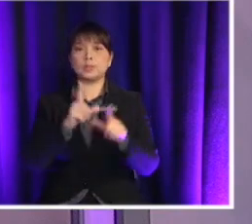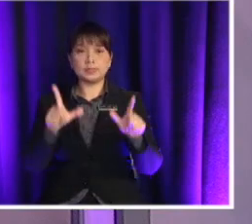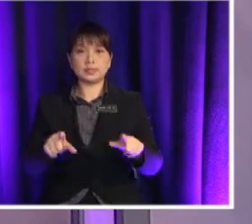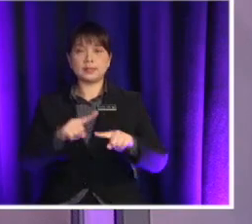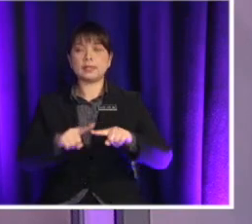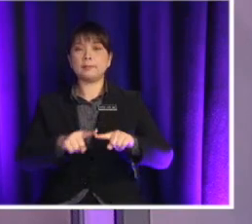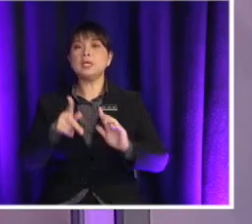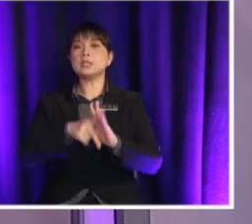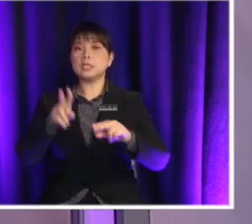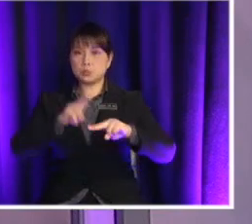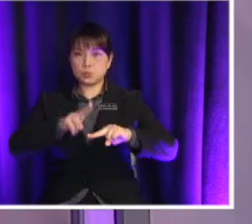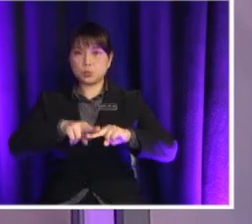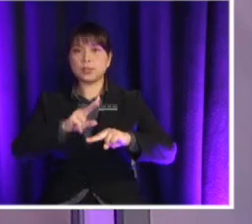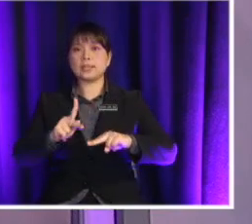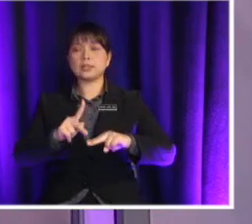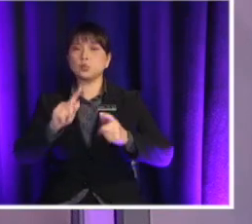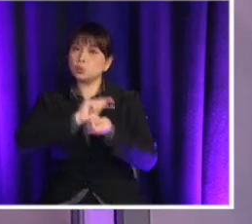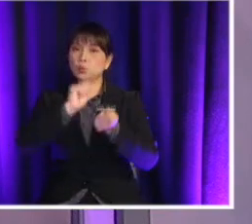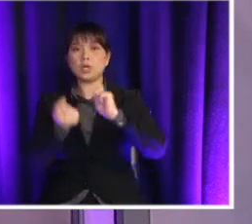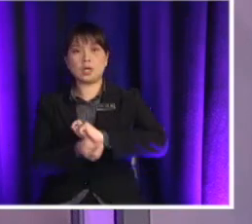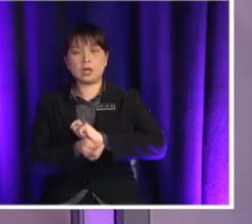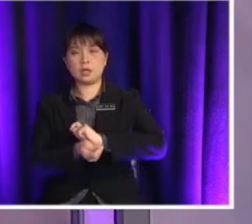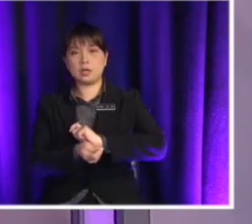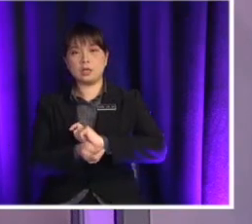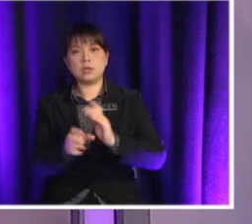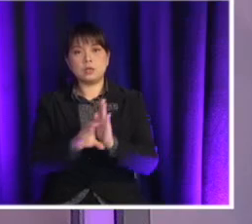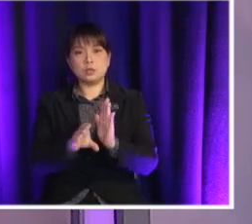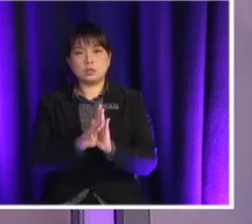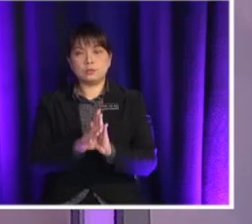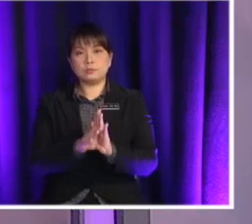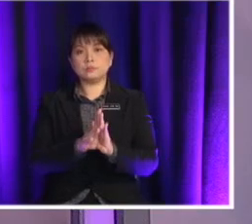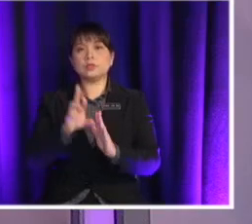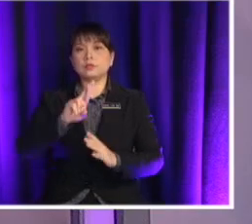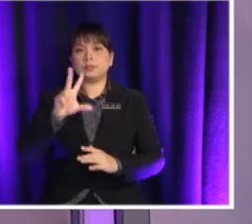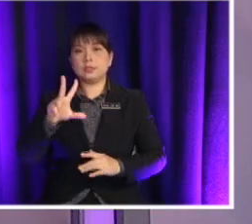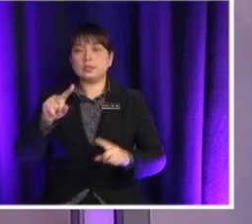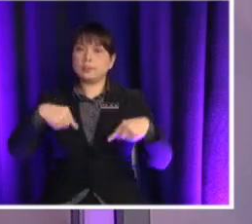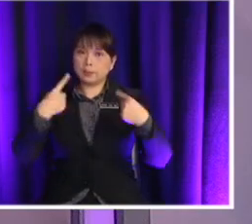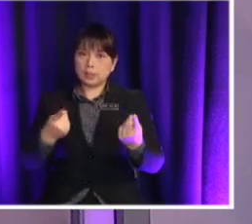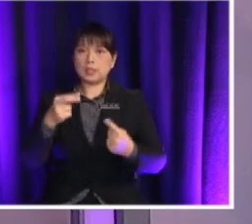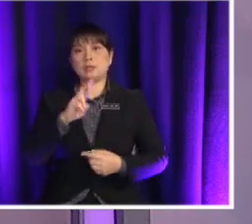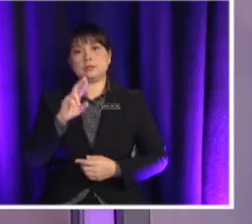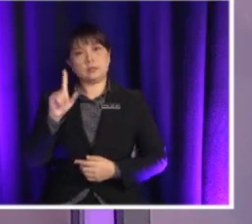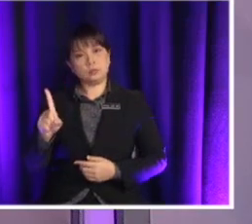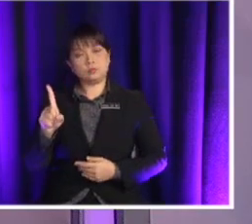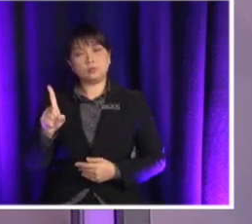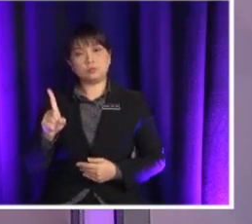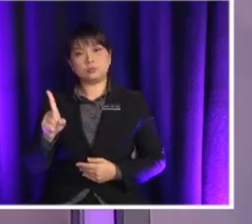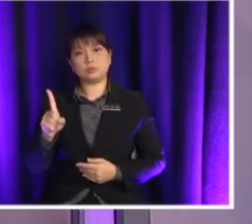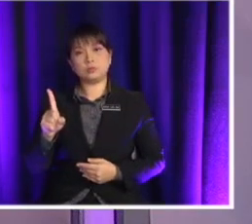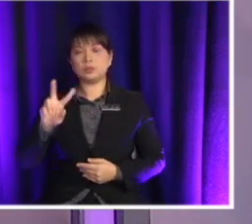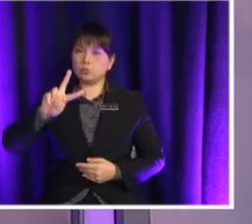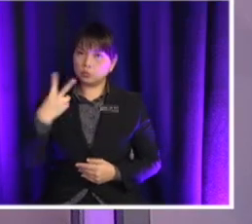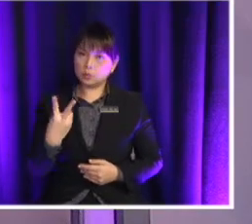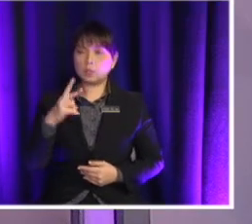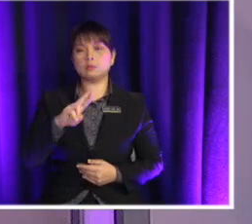kedudukan dia tertukar. Contoh tertukar, R3 ni pergi R1, R1 ni pergi R3. Jadi dah salah